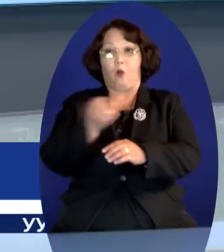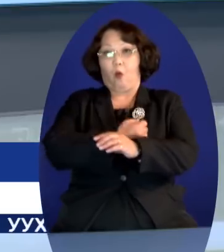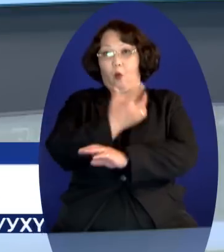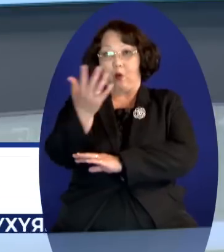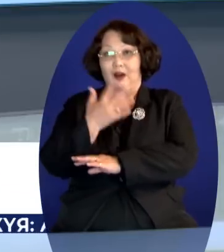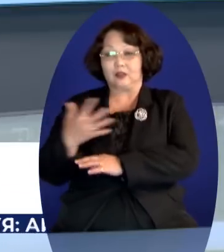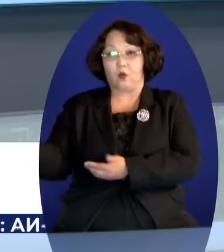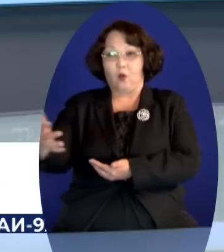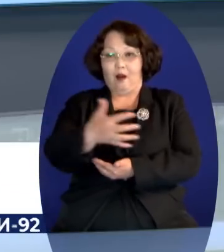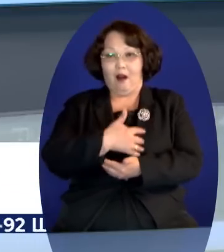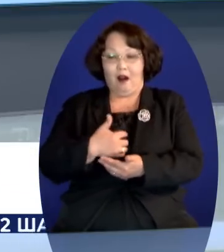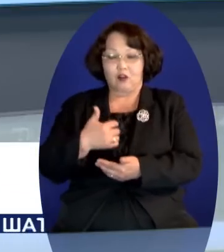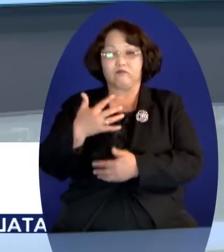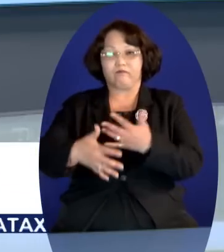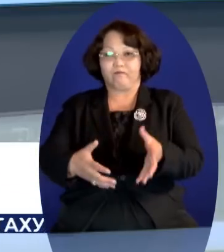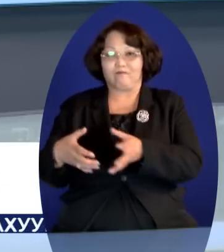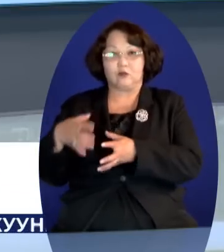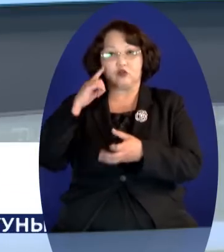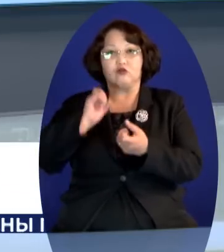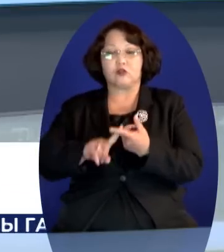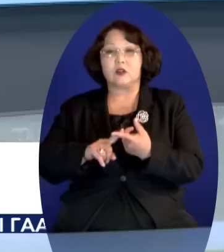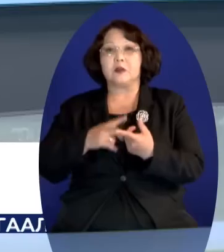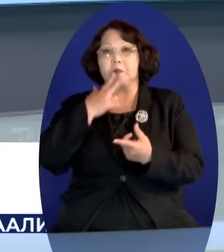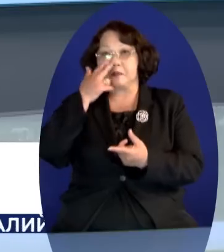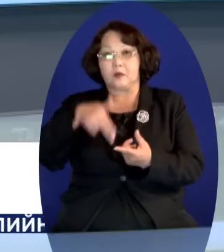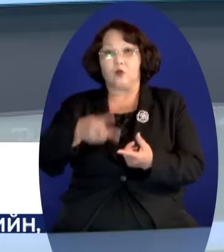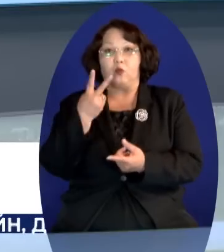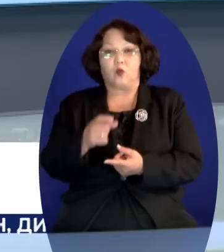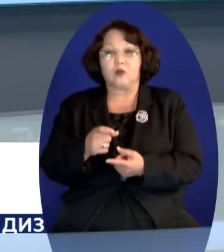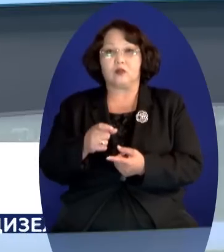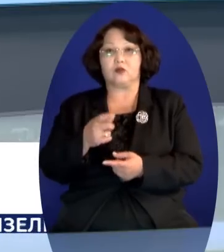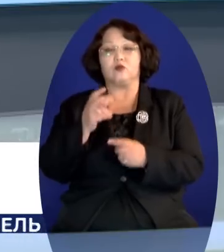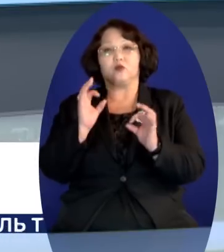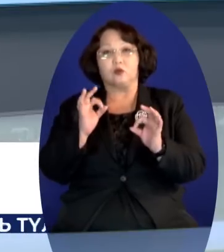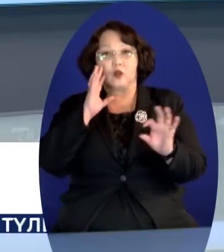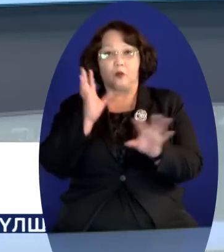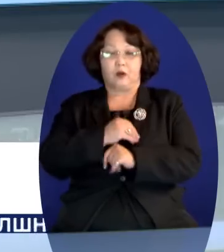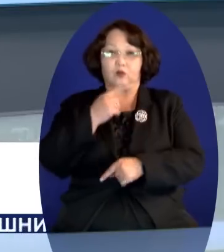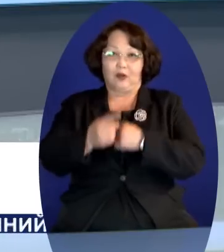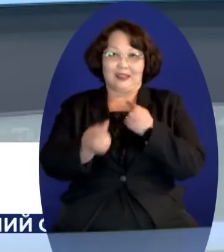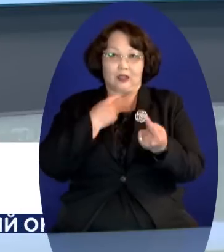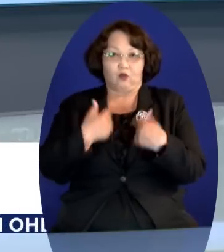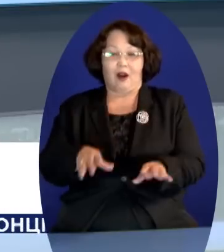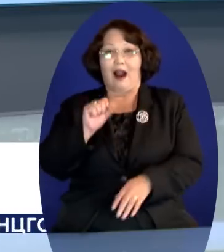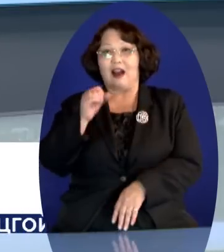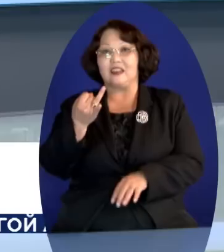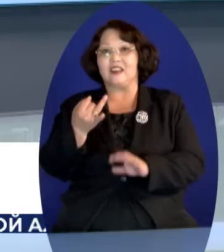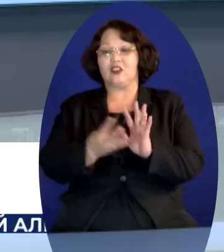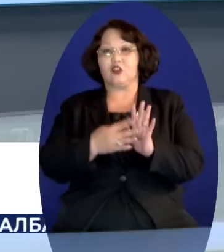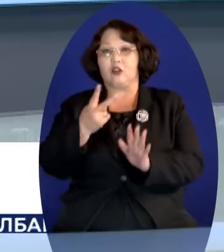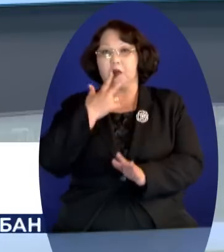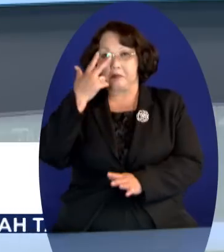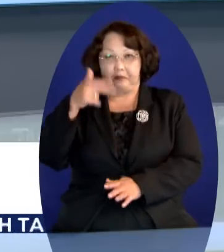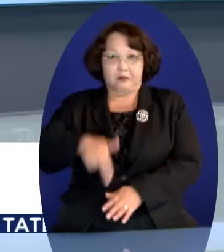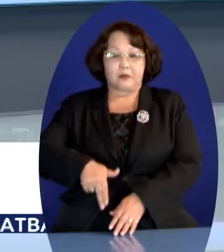холбоотой шатхууны үнийн өсөлтөө сэргийлэх хамгаалалт чиглэлээр авч хэрэгжүүлсэн арга хэмжээний талаар хэлэлцжээ. Мөн АИ-92 шатхууны гайлын